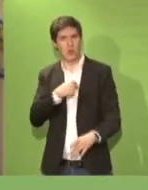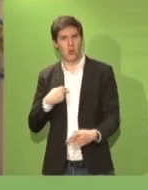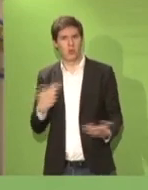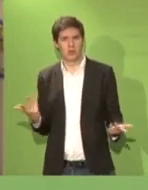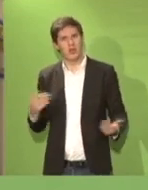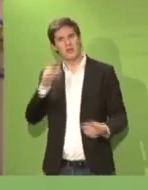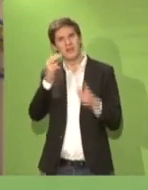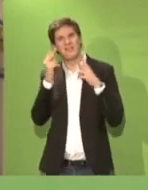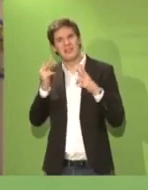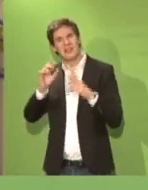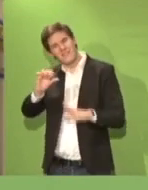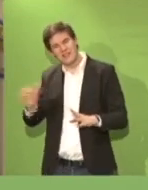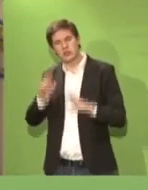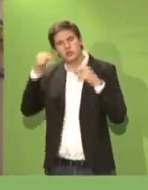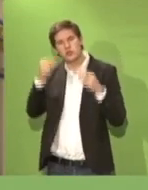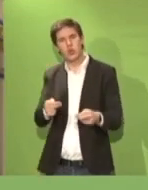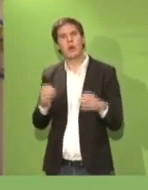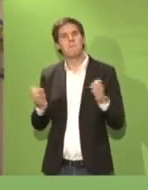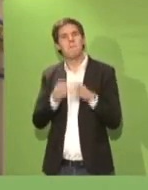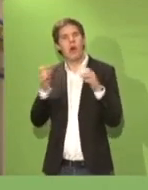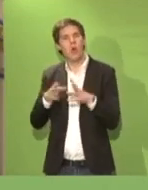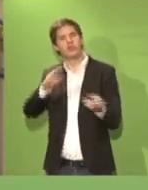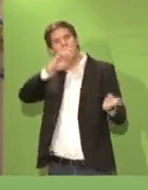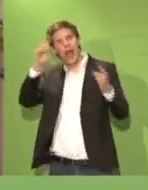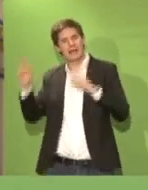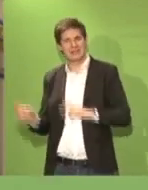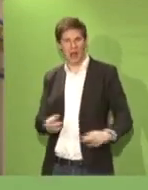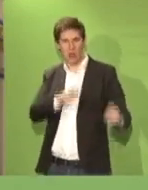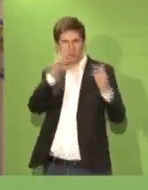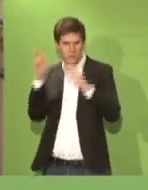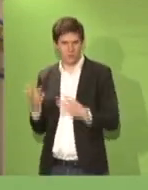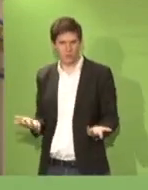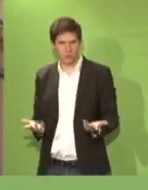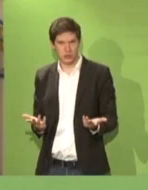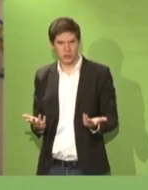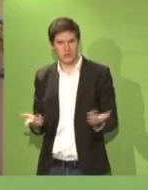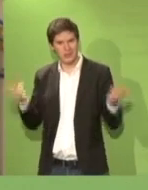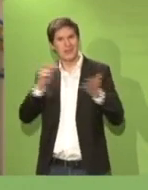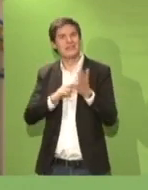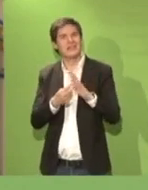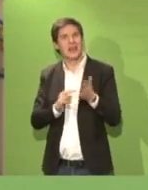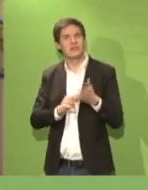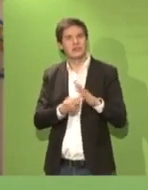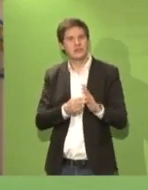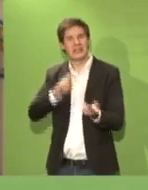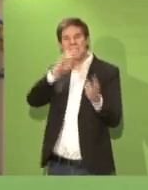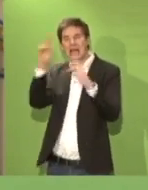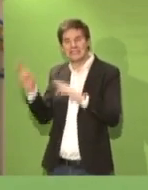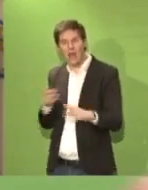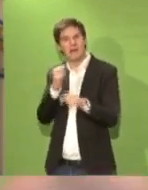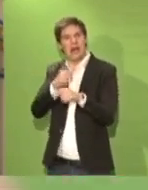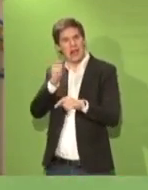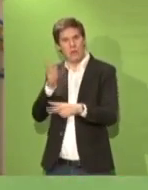in einen biologischen Kreislauf zurückgeführt werden, zum anderen in einem technischen Kreislauf gehalten werden